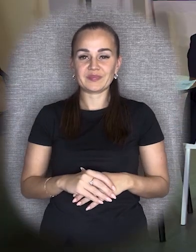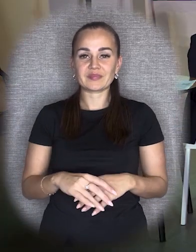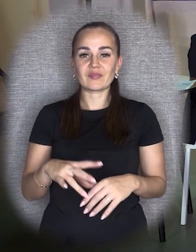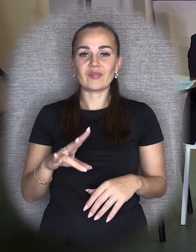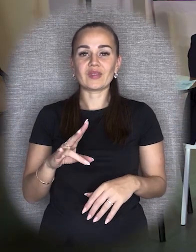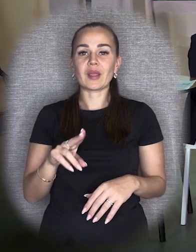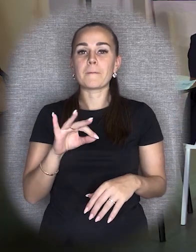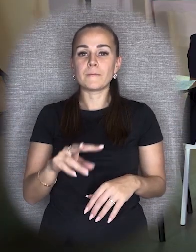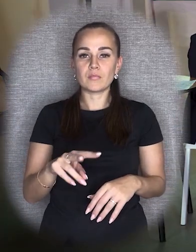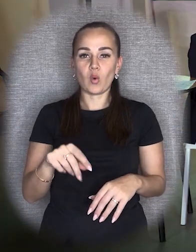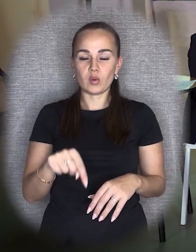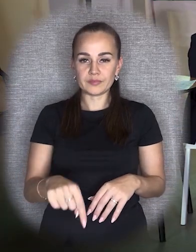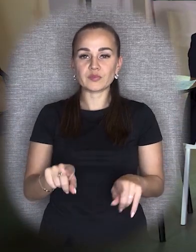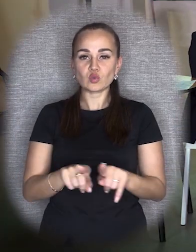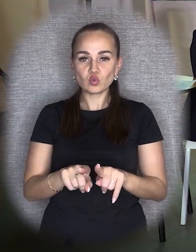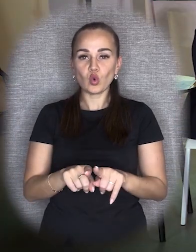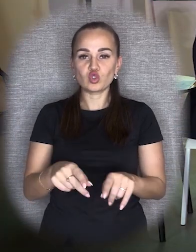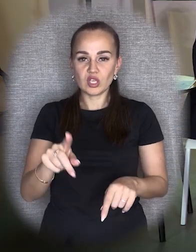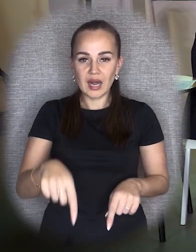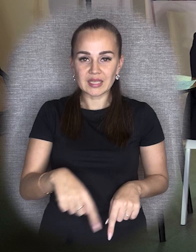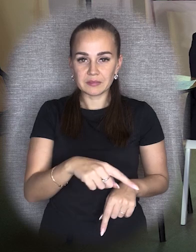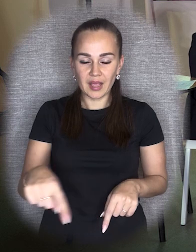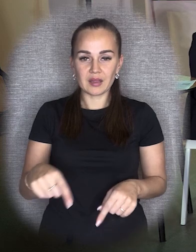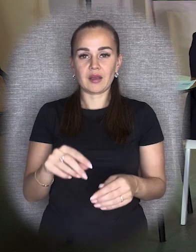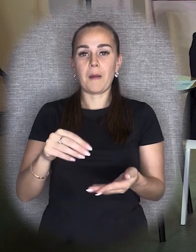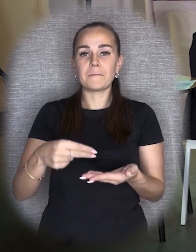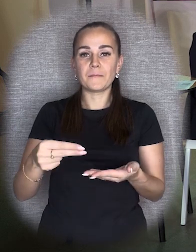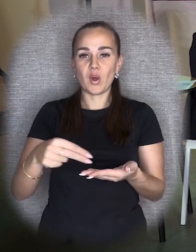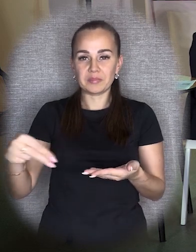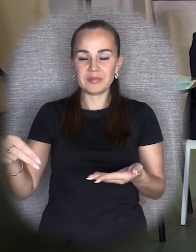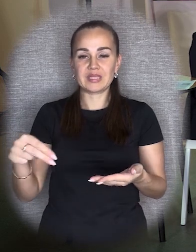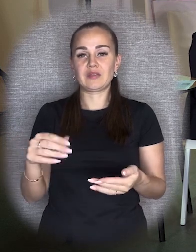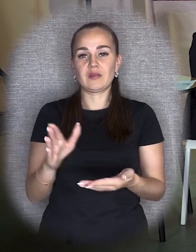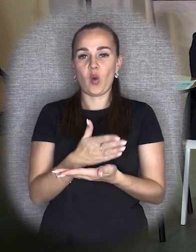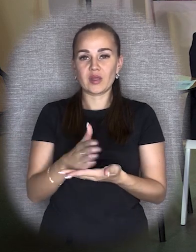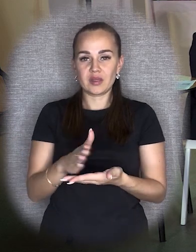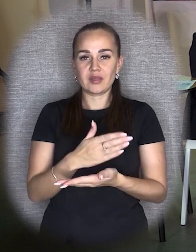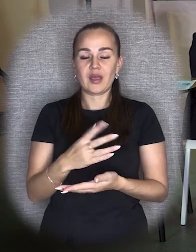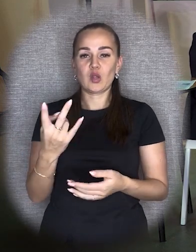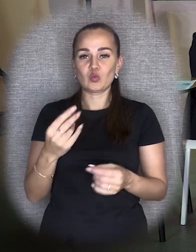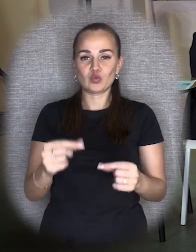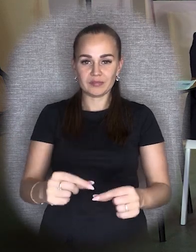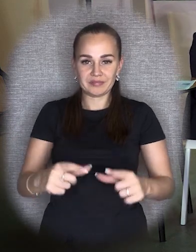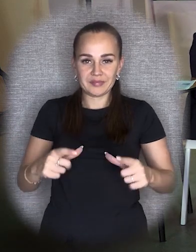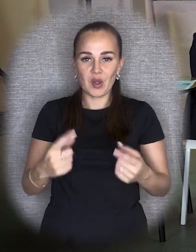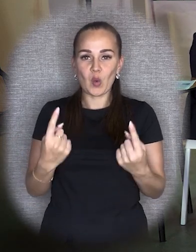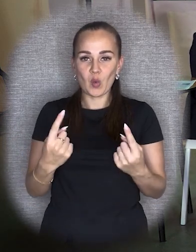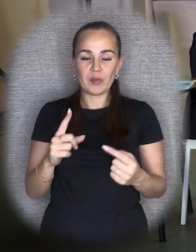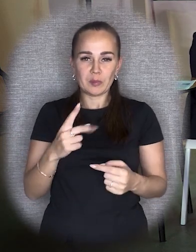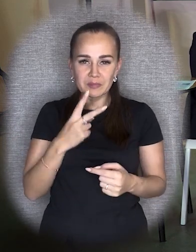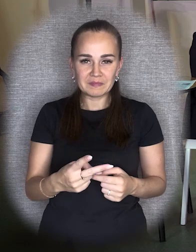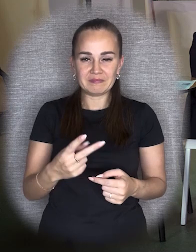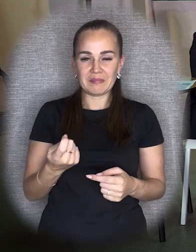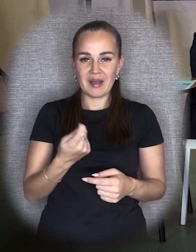на полу у нас также подписаны разделы такой разметкой, но, наверное, надо укрупнить. Мне кажется, не